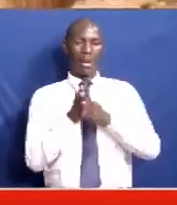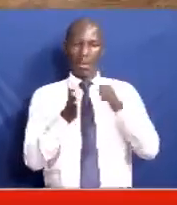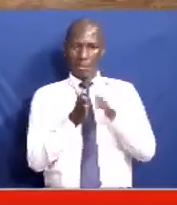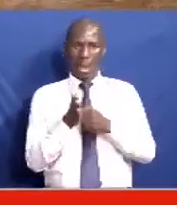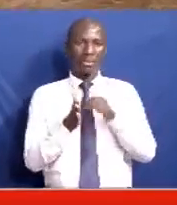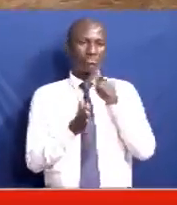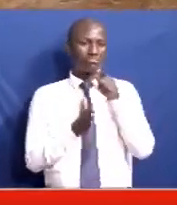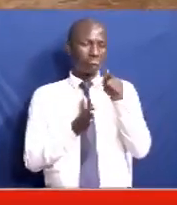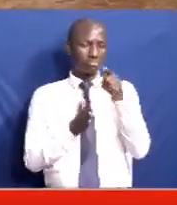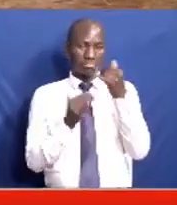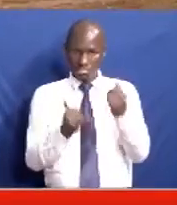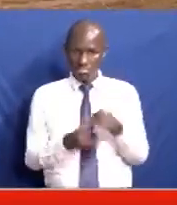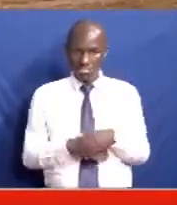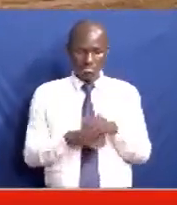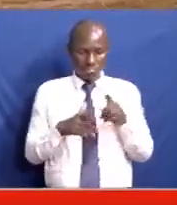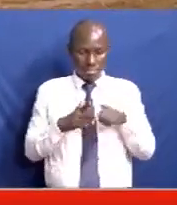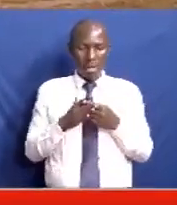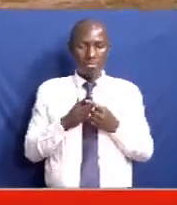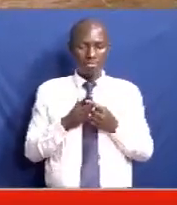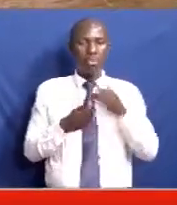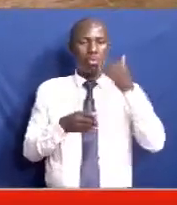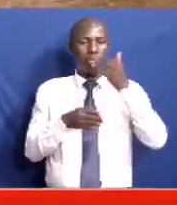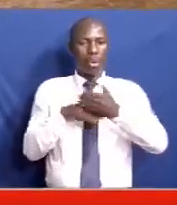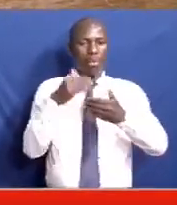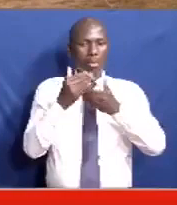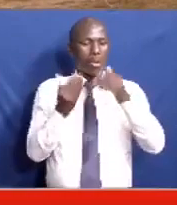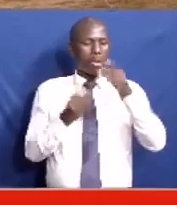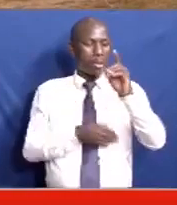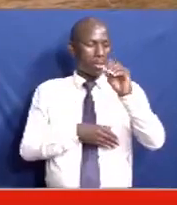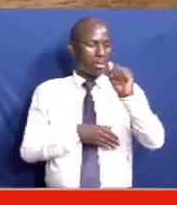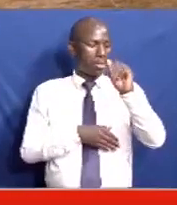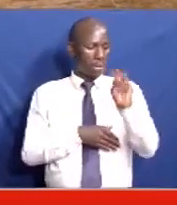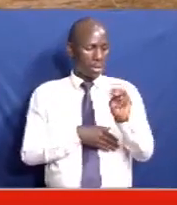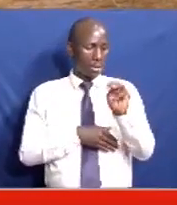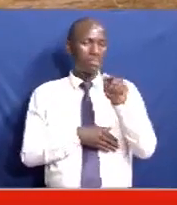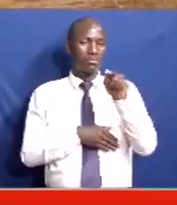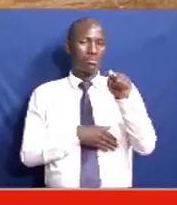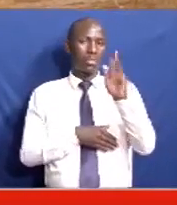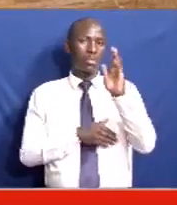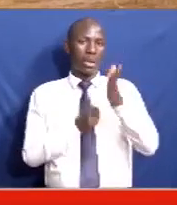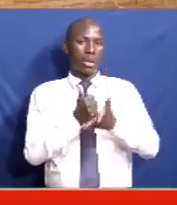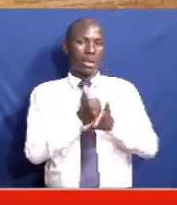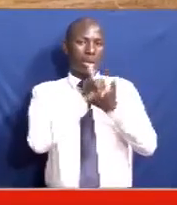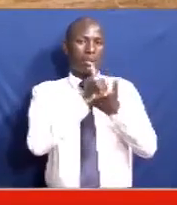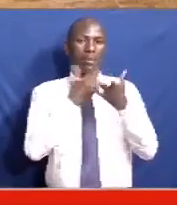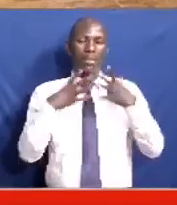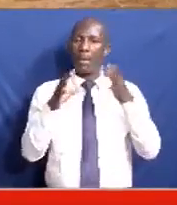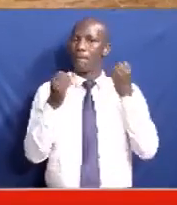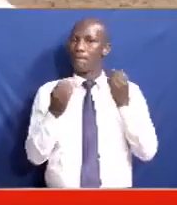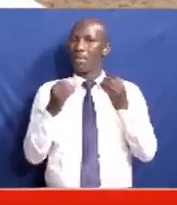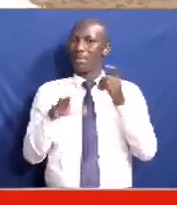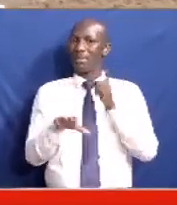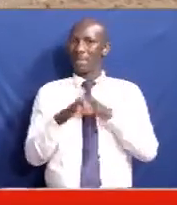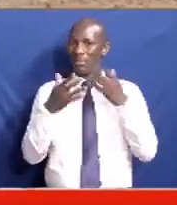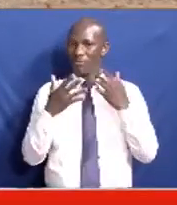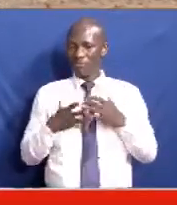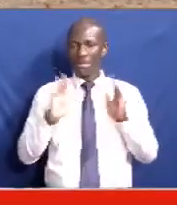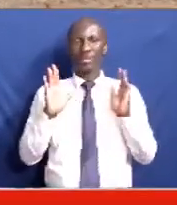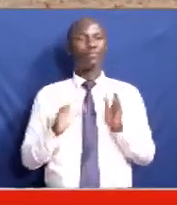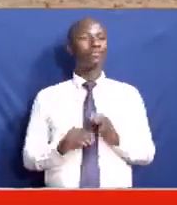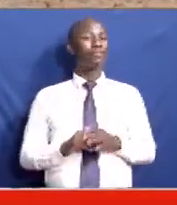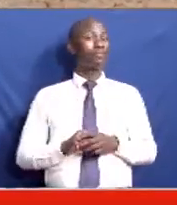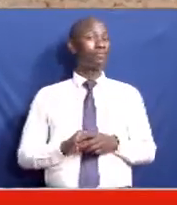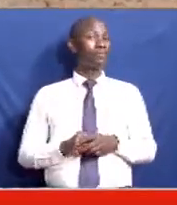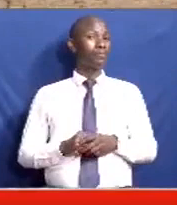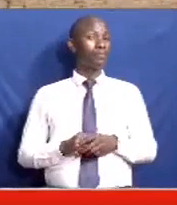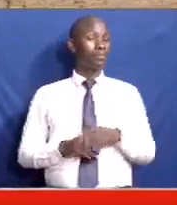Kilonzo Junior kwa mbea kuma kiasi langa wa ndukuma na ola, we kwa tuwe kutethi ya Enenthi ainge wa mina udhela. Kwa ni